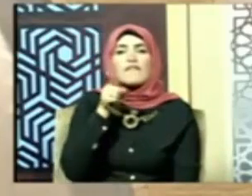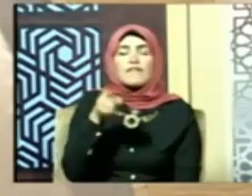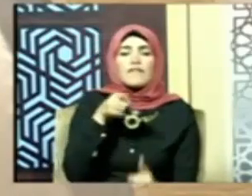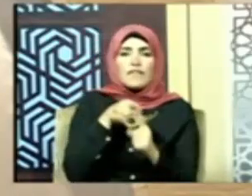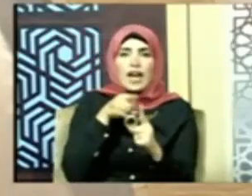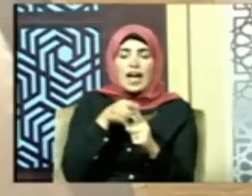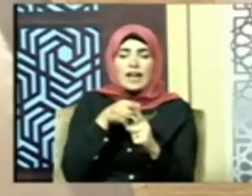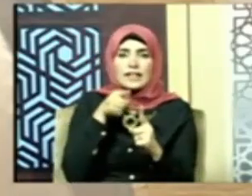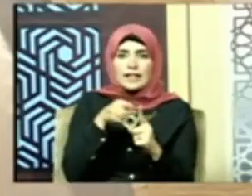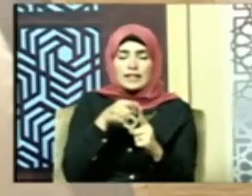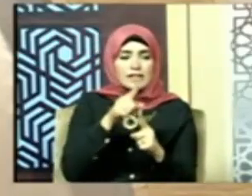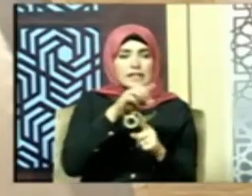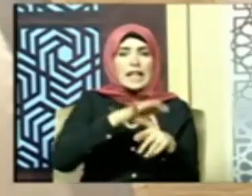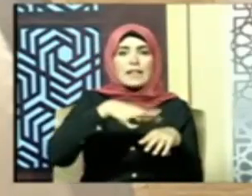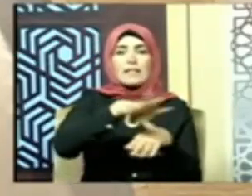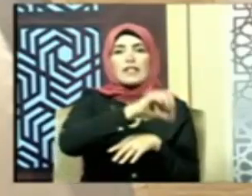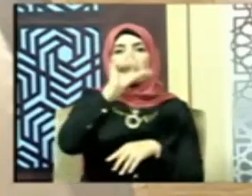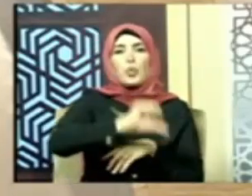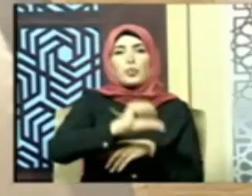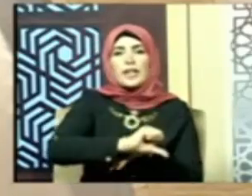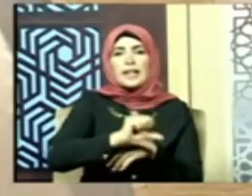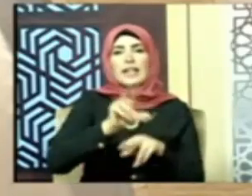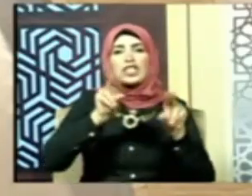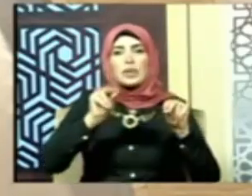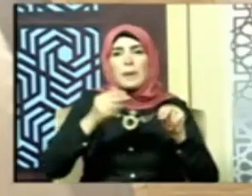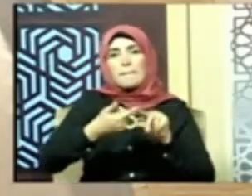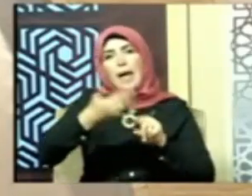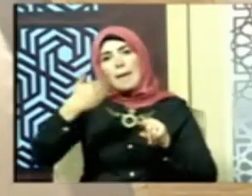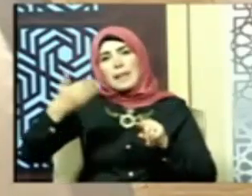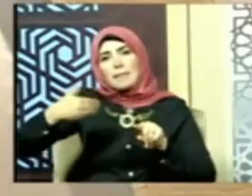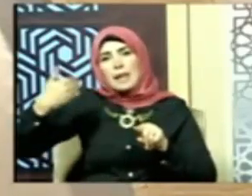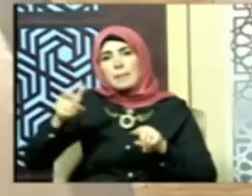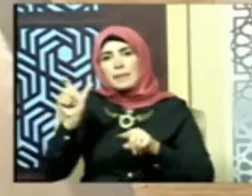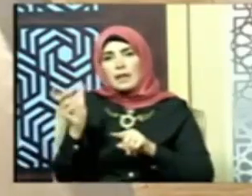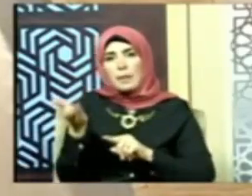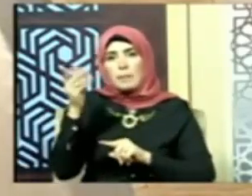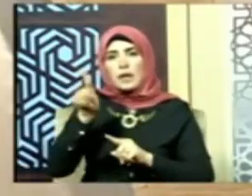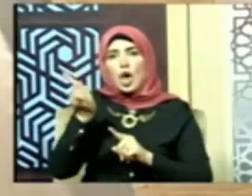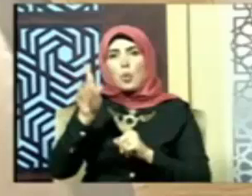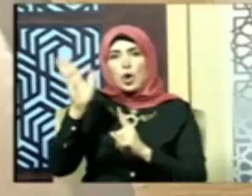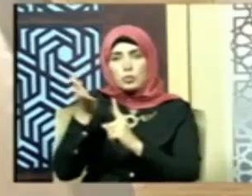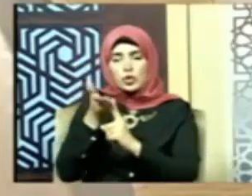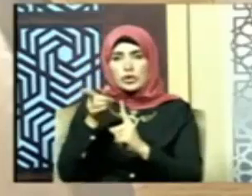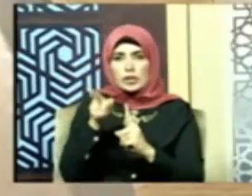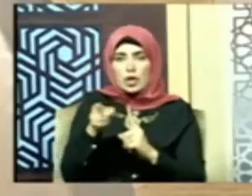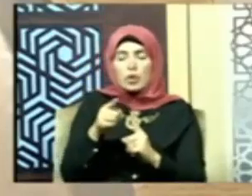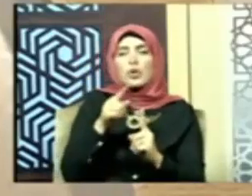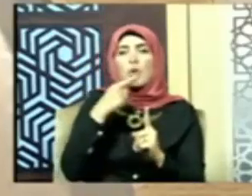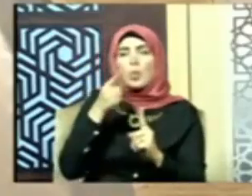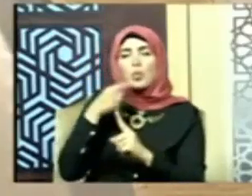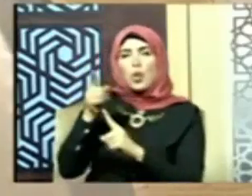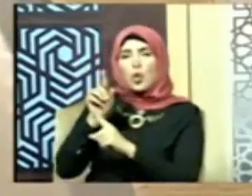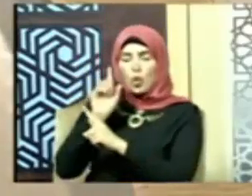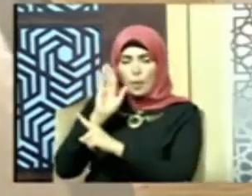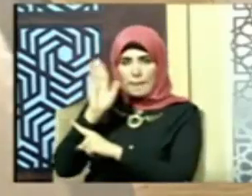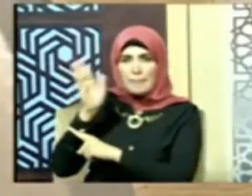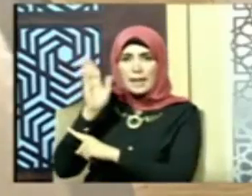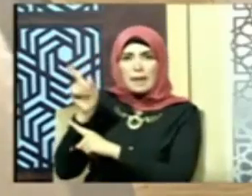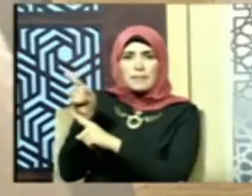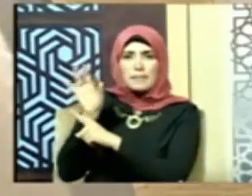شأن المبطلين مع الأنبياء والمرسلين، ولقد كذبت رسل من قبلك